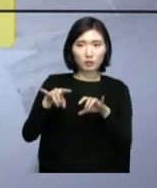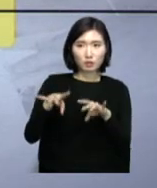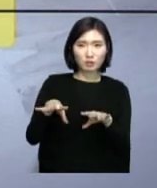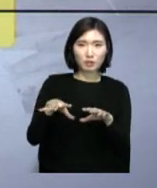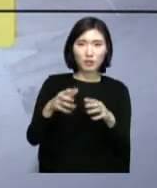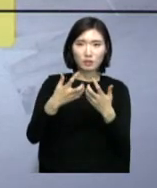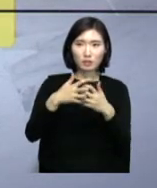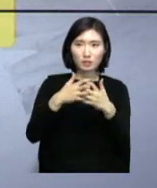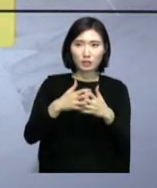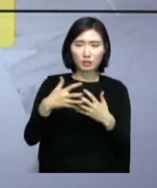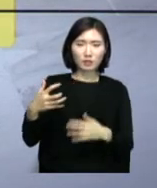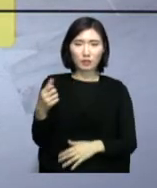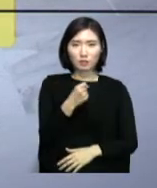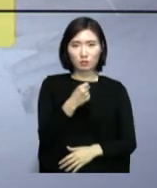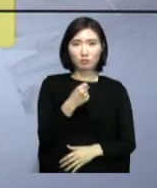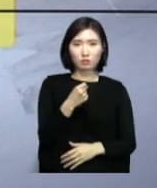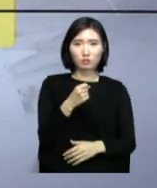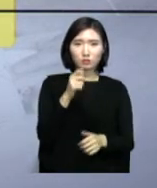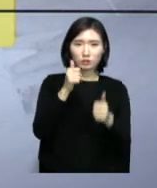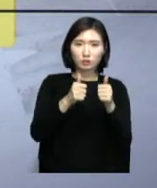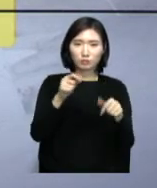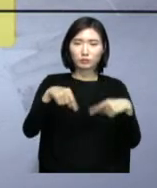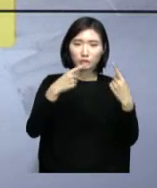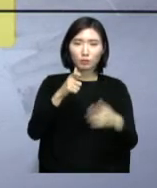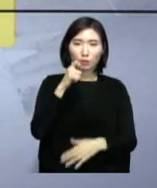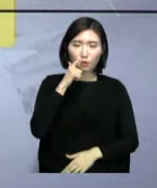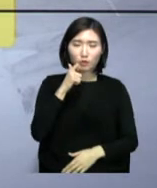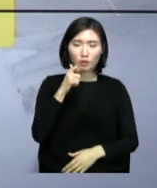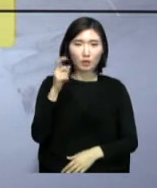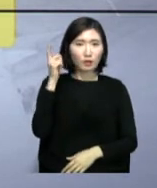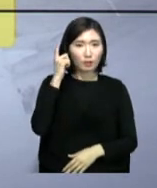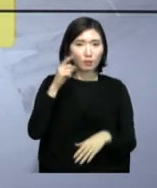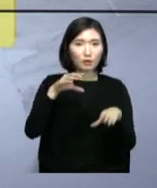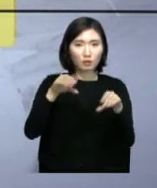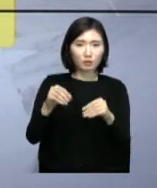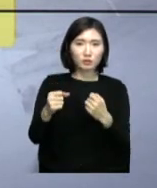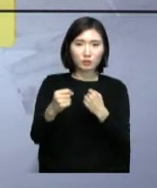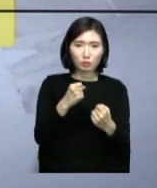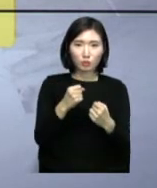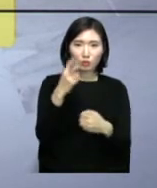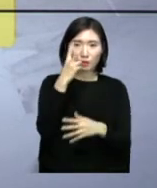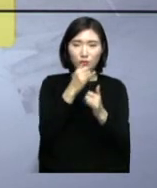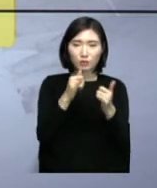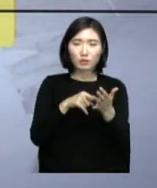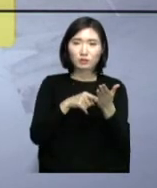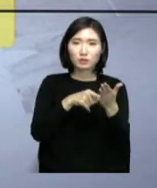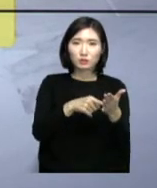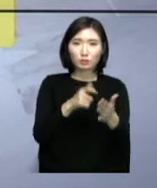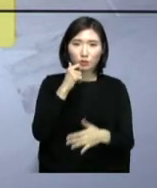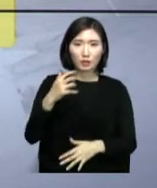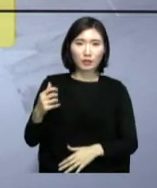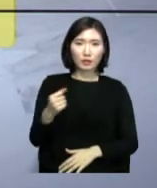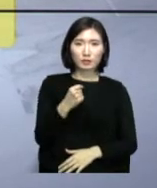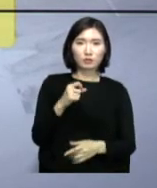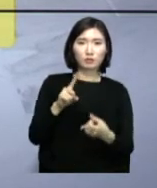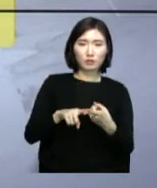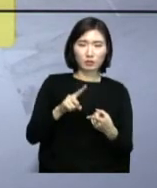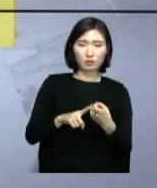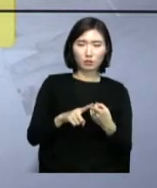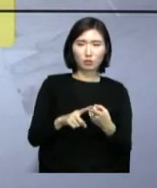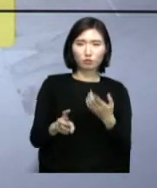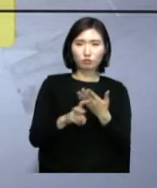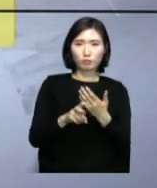소지에 시험을 보지 못했습니다 전원을 꺼 놓더라도 감독관에게 제출하지 않고 가지고 있는 것만으로도